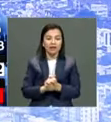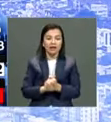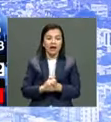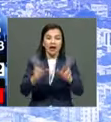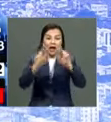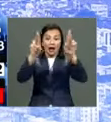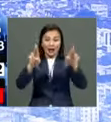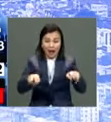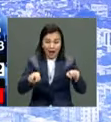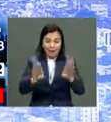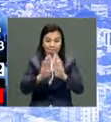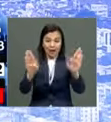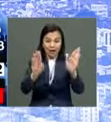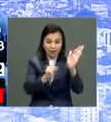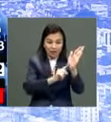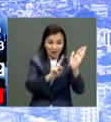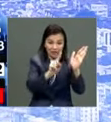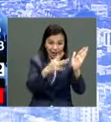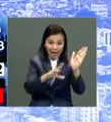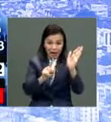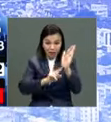คือในเรื่องของอ่ามาตรการระยะที่ 3